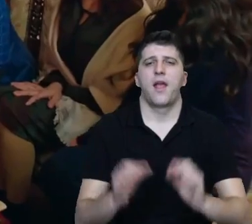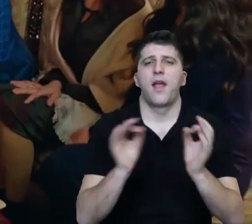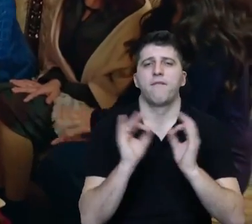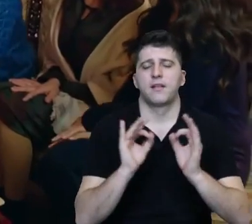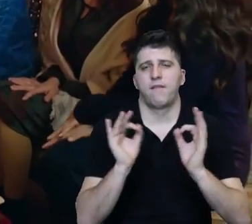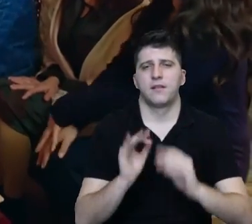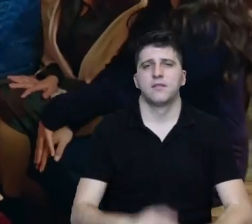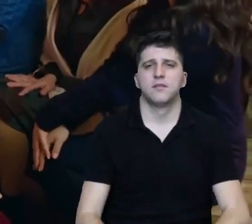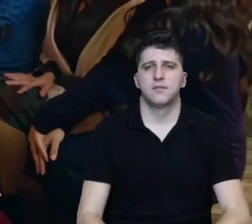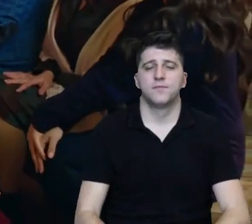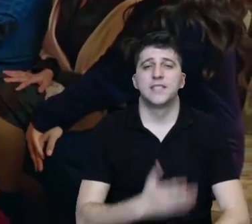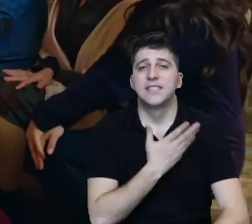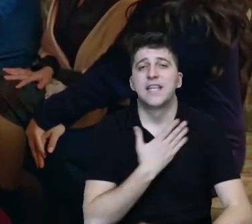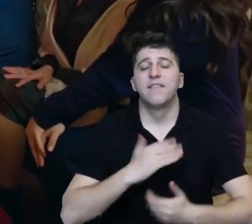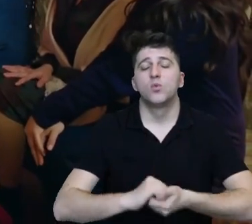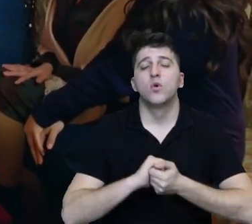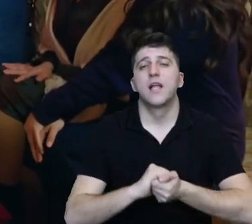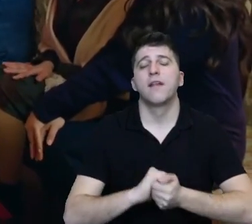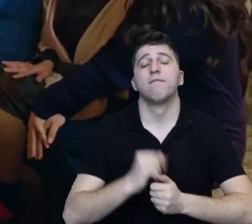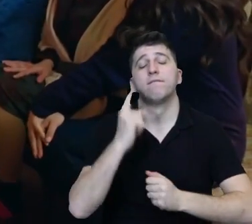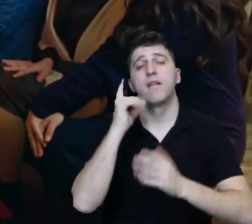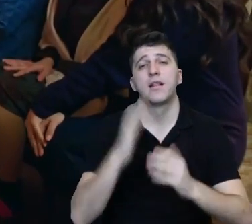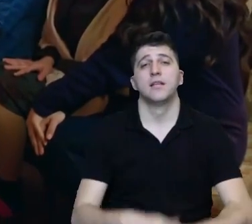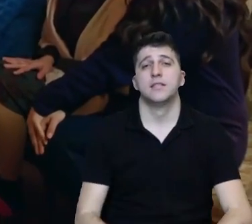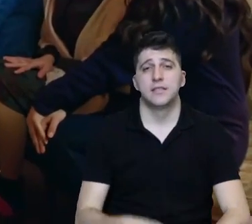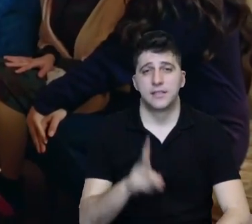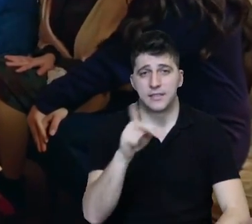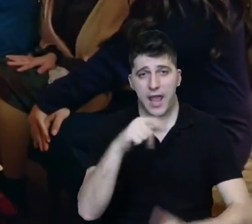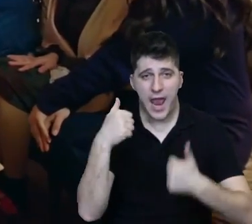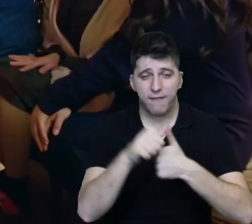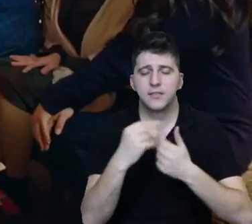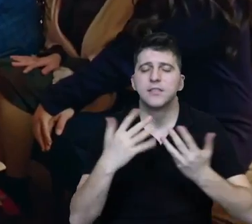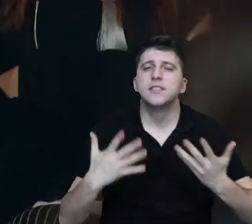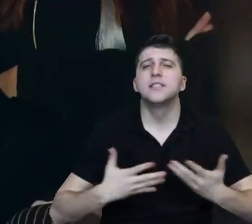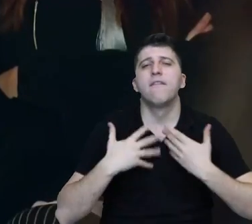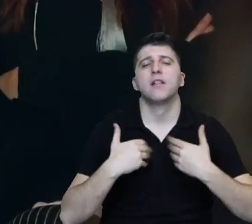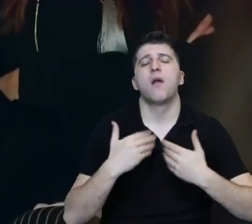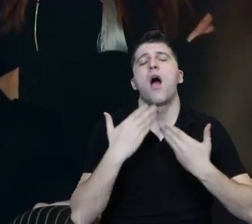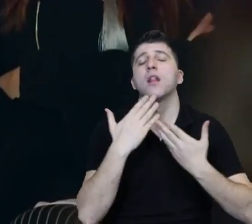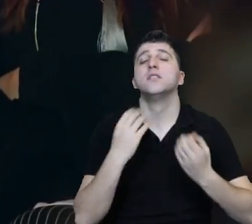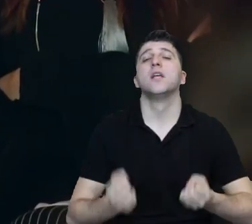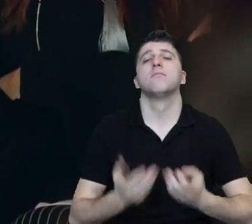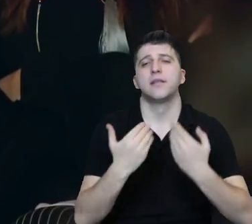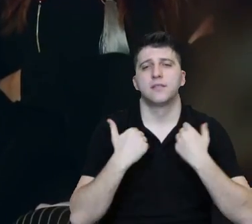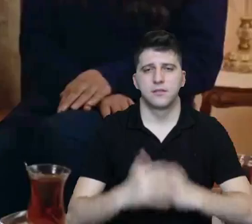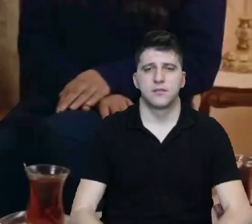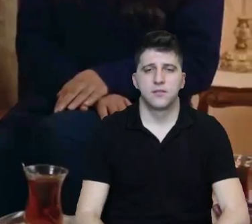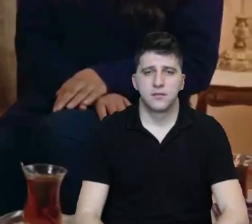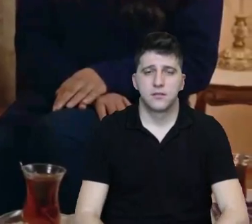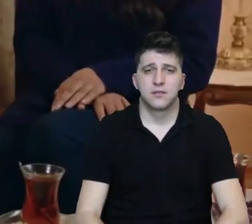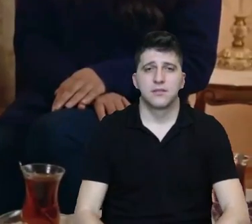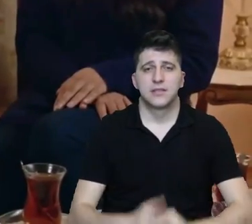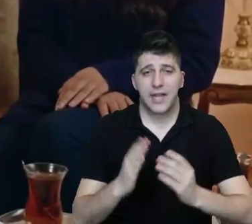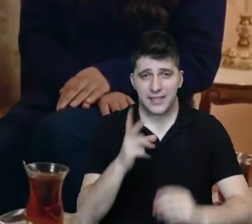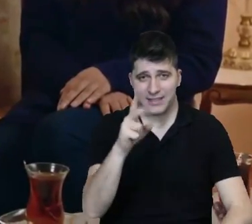Evet, evet sevgili dostlar, vallahi sizin bu evliliğinize ne kadar sevindiğimi anlatamam yani. Yani